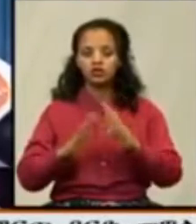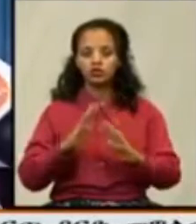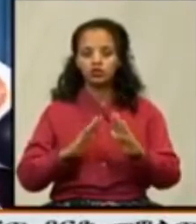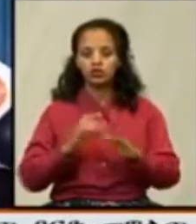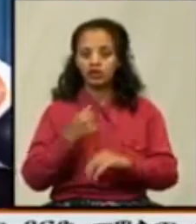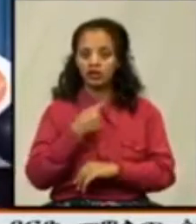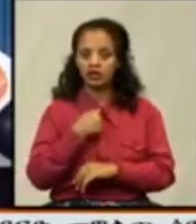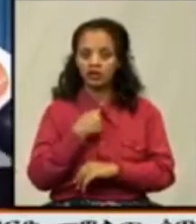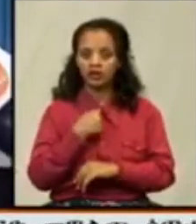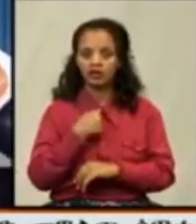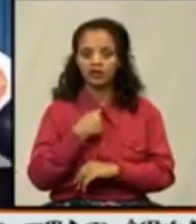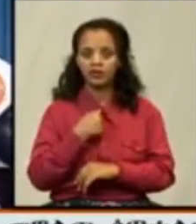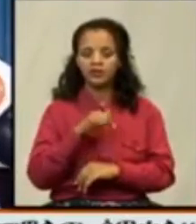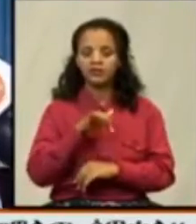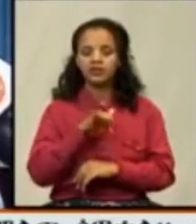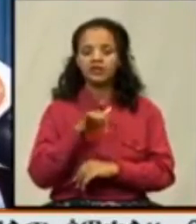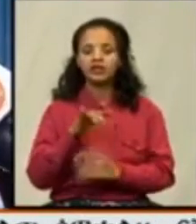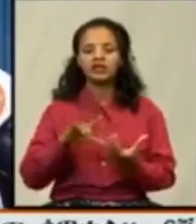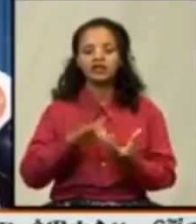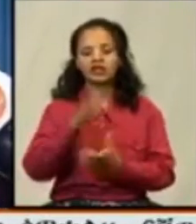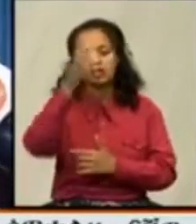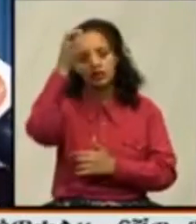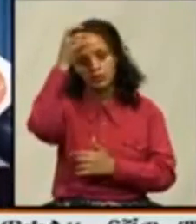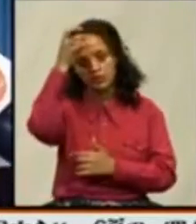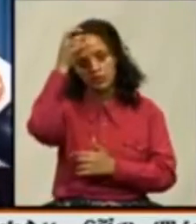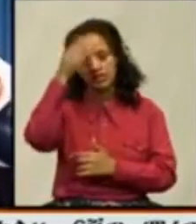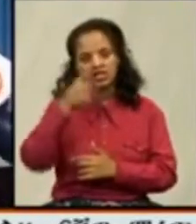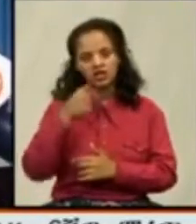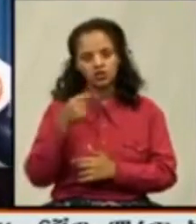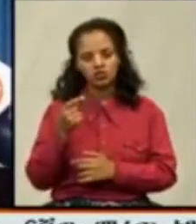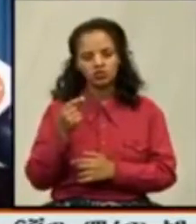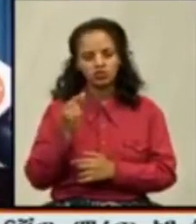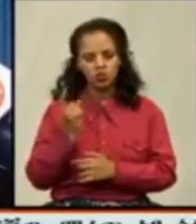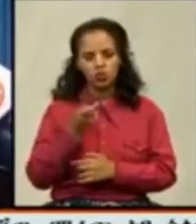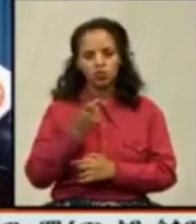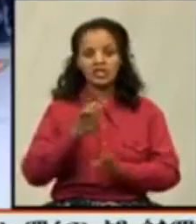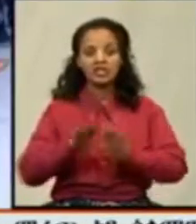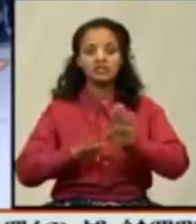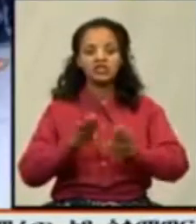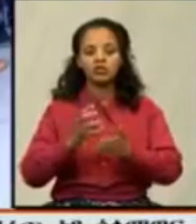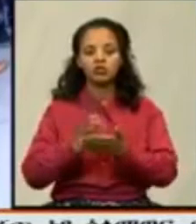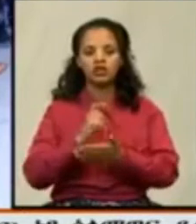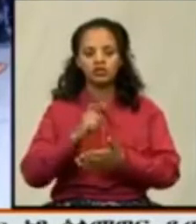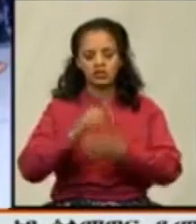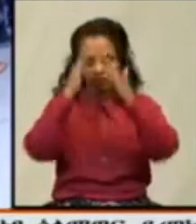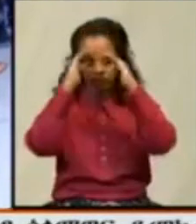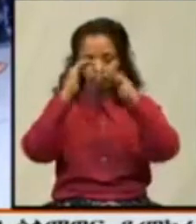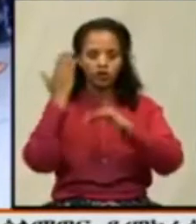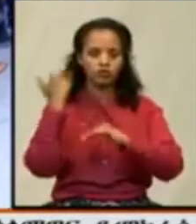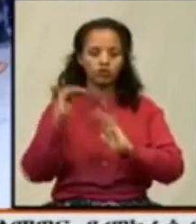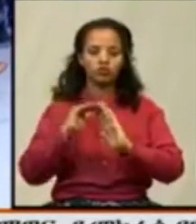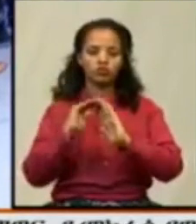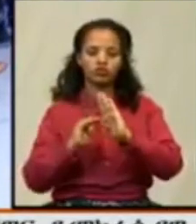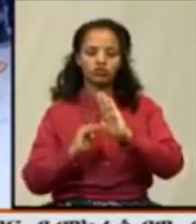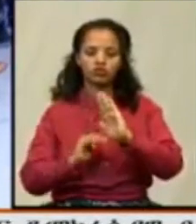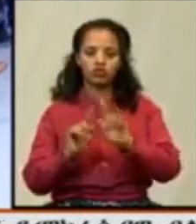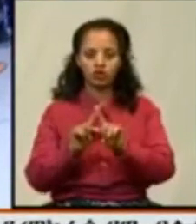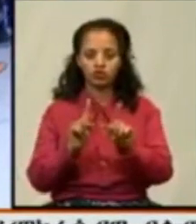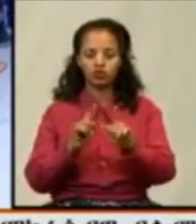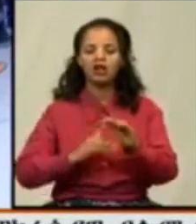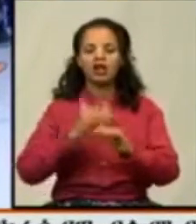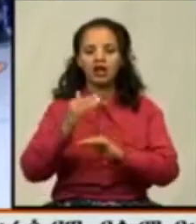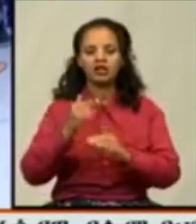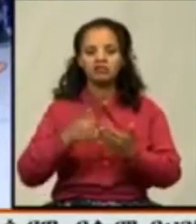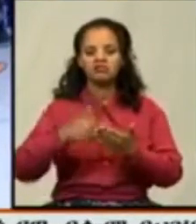እኔ እንደ ክልል መንግስት የሆነ እርምጃ መወሰድ አለበት። መድረኩ የነበሩ ጉድለቶችን ለይቶ ለቀጣይ